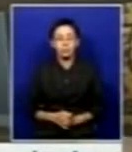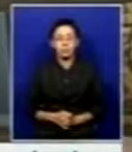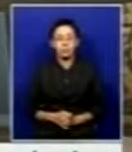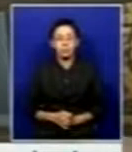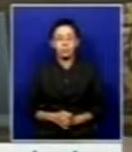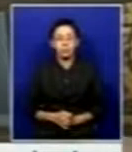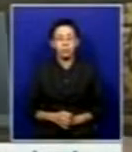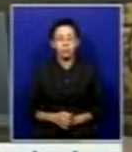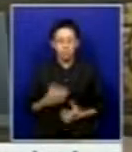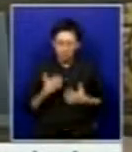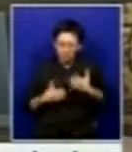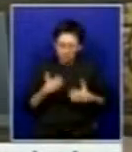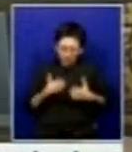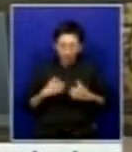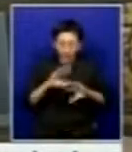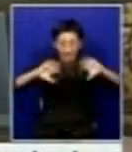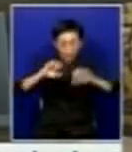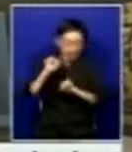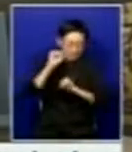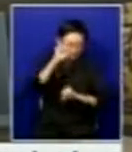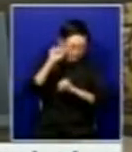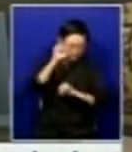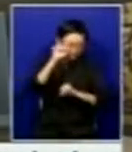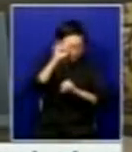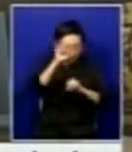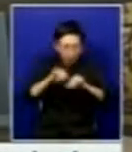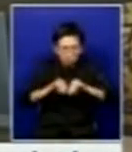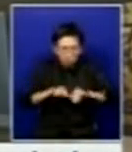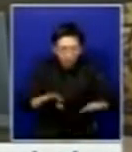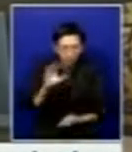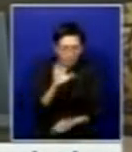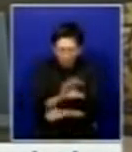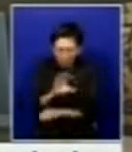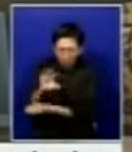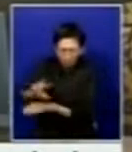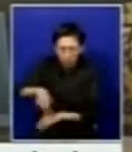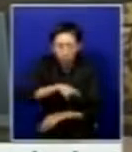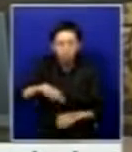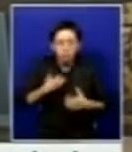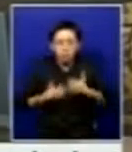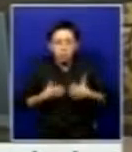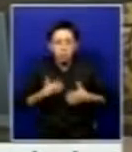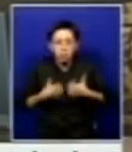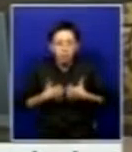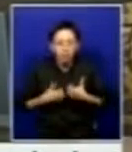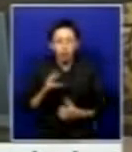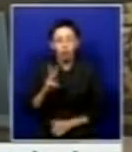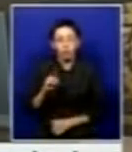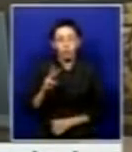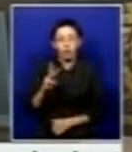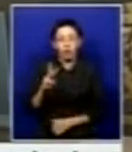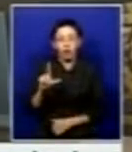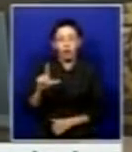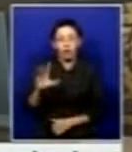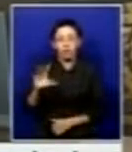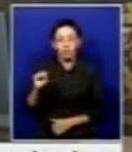ฐเป็นความเดือดร้อนจากพิษมาตรการของรัฐไม่ใช่เกิดจากโรคเพราะฉะนั้นในหลักการและเหตุผลที่ท่านนายก